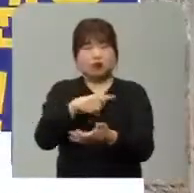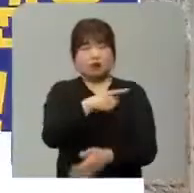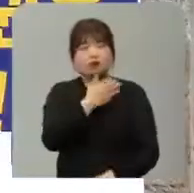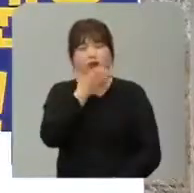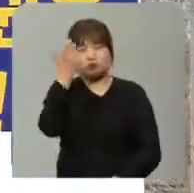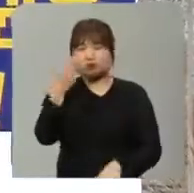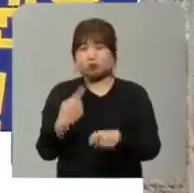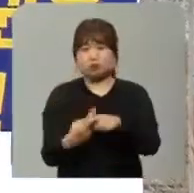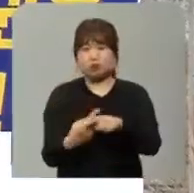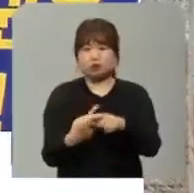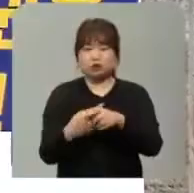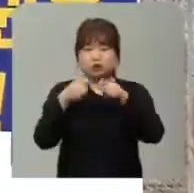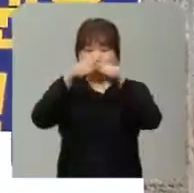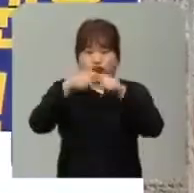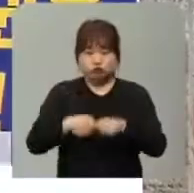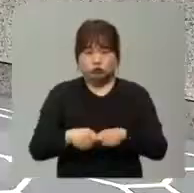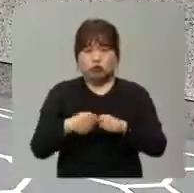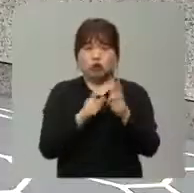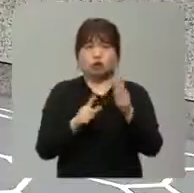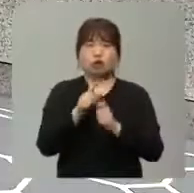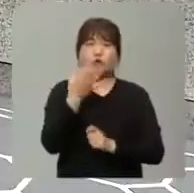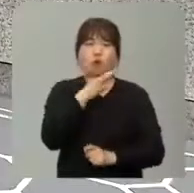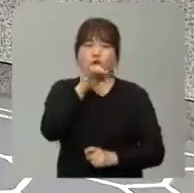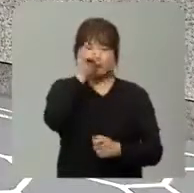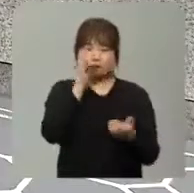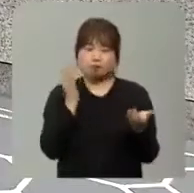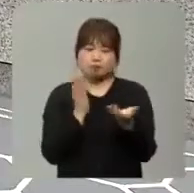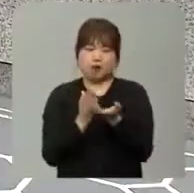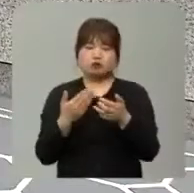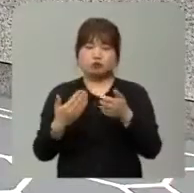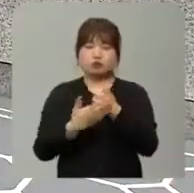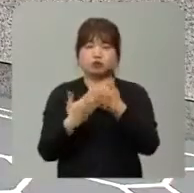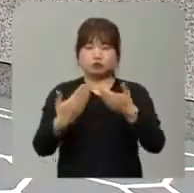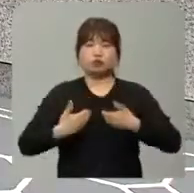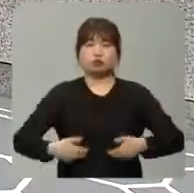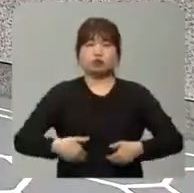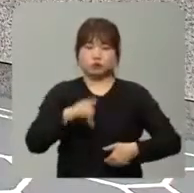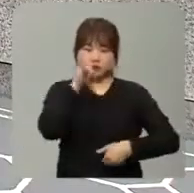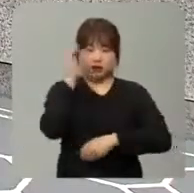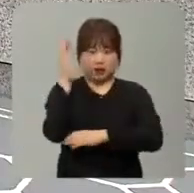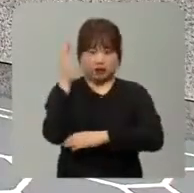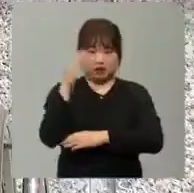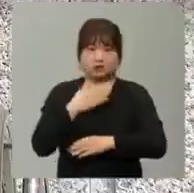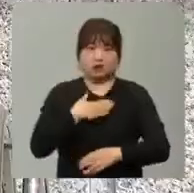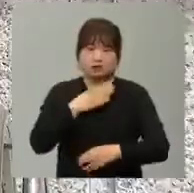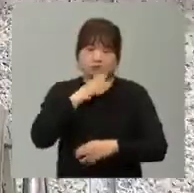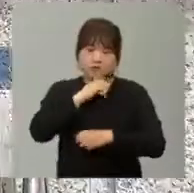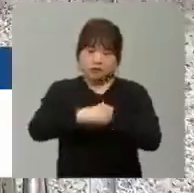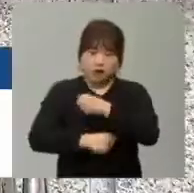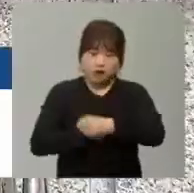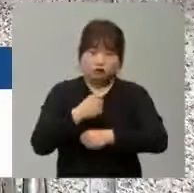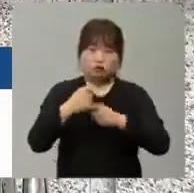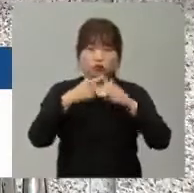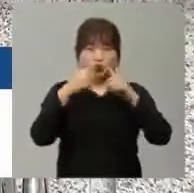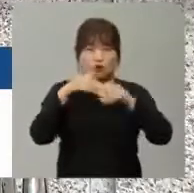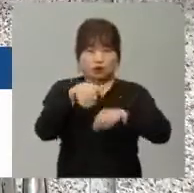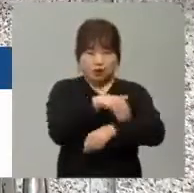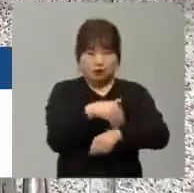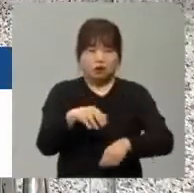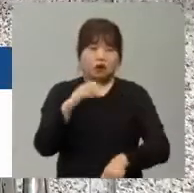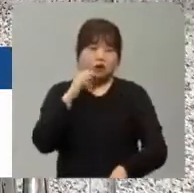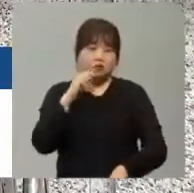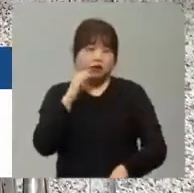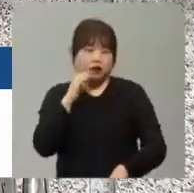여겨진다면서 구체적이고 실효성 있는 맞춤형 지원을 강조합니다. 자유롭게 교회도 다니고